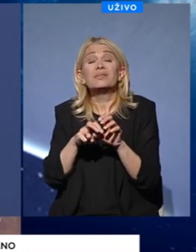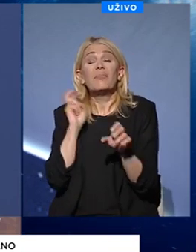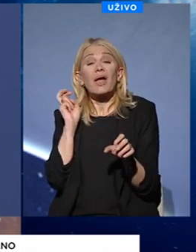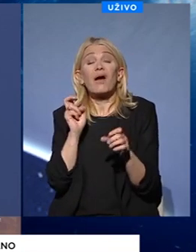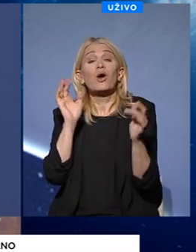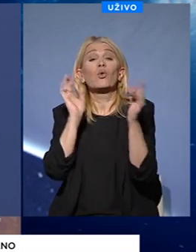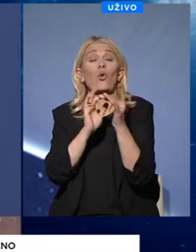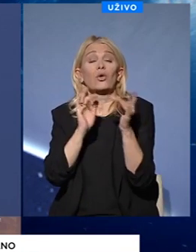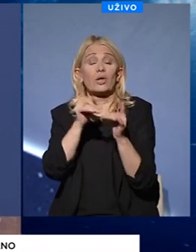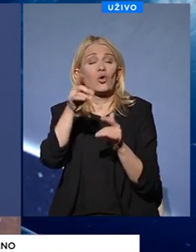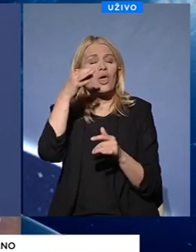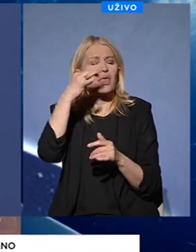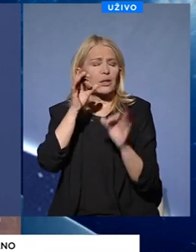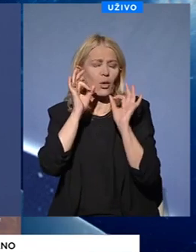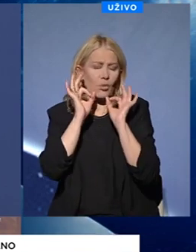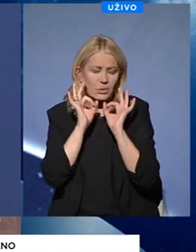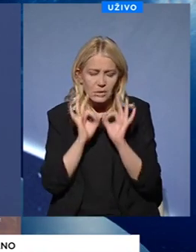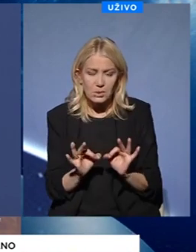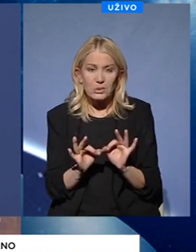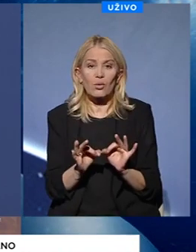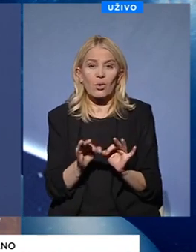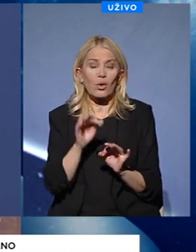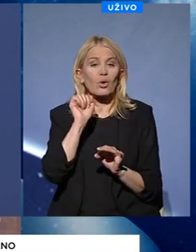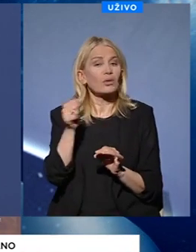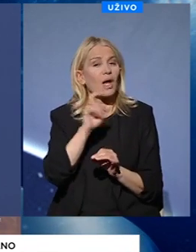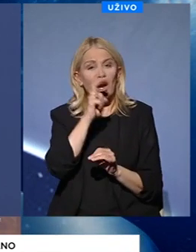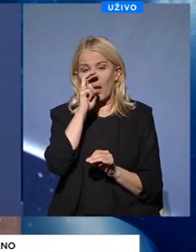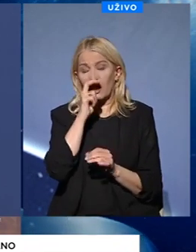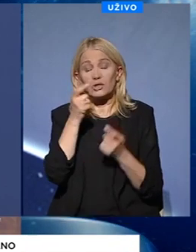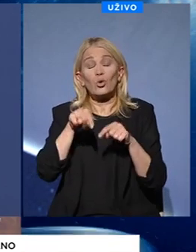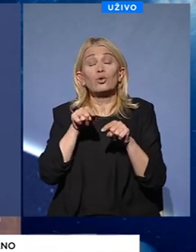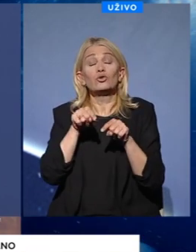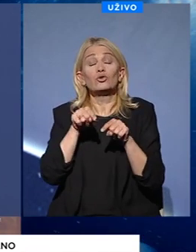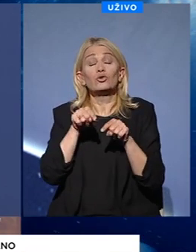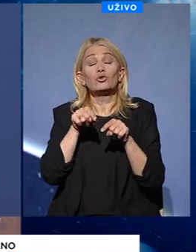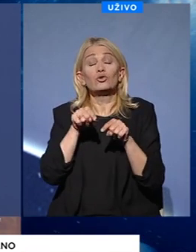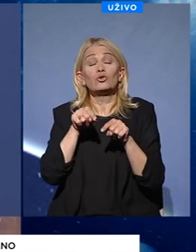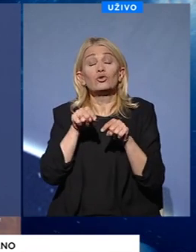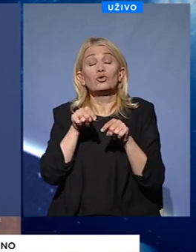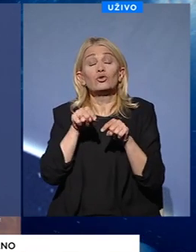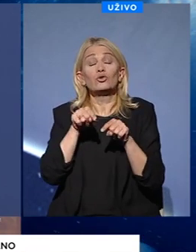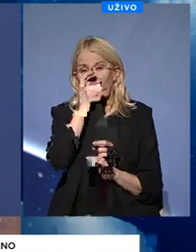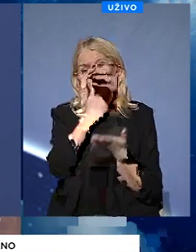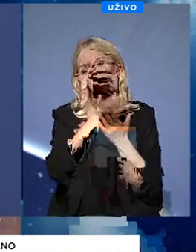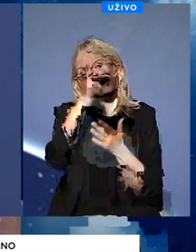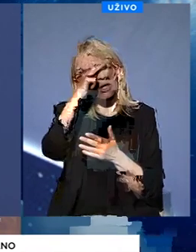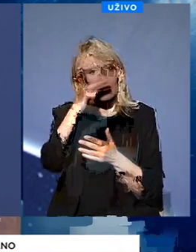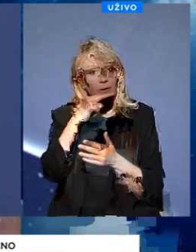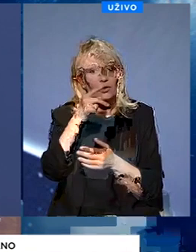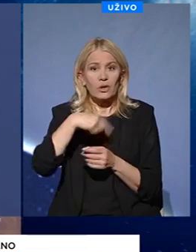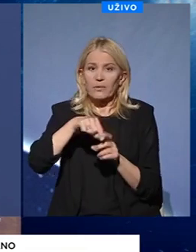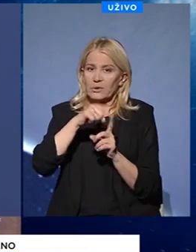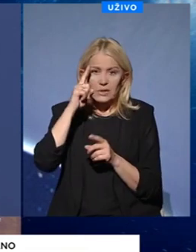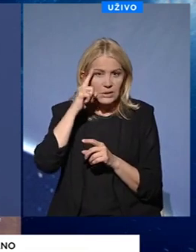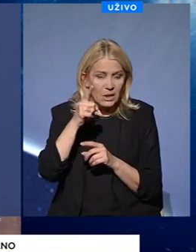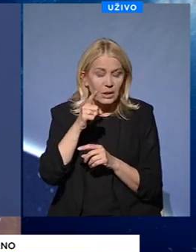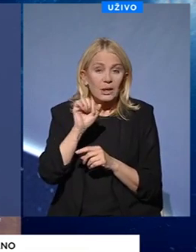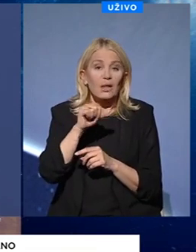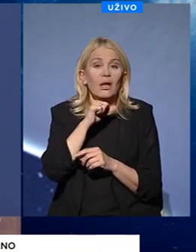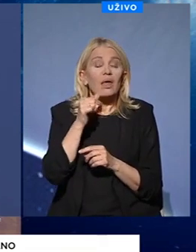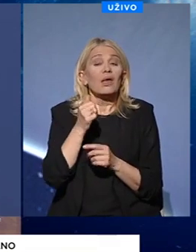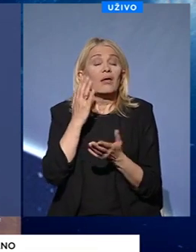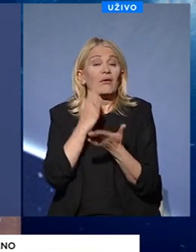jer je to jedino sigurno da neće doći u tu situaciju. Što se tiče Niša, vi znate da je